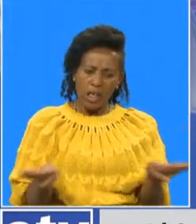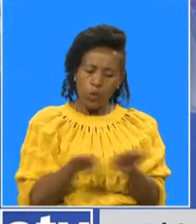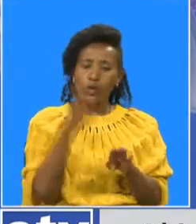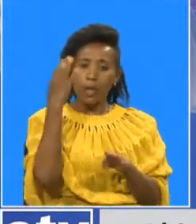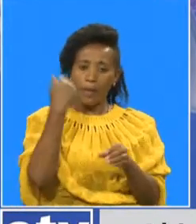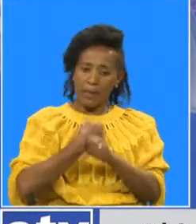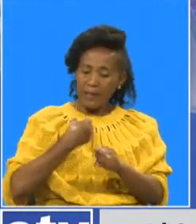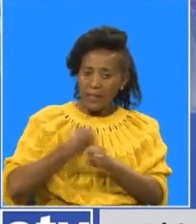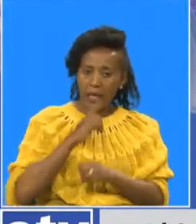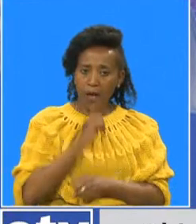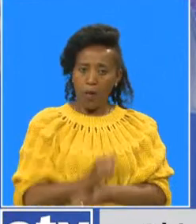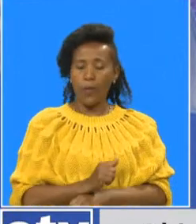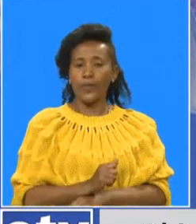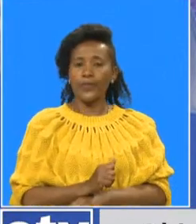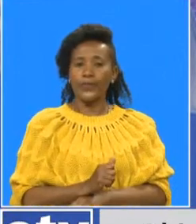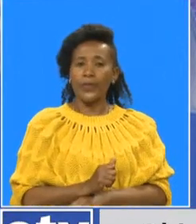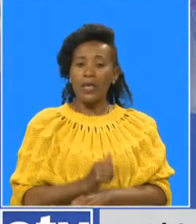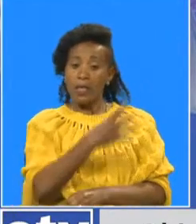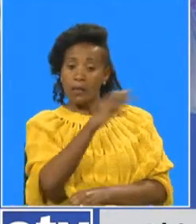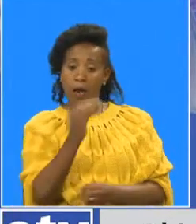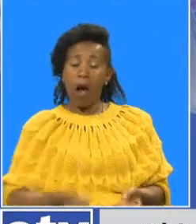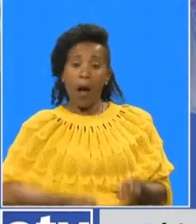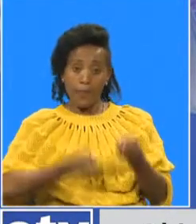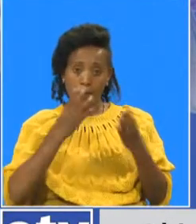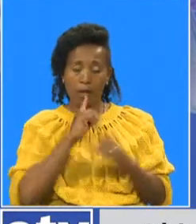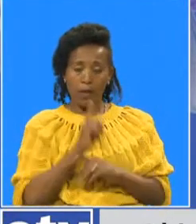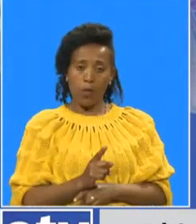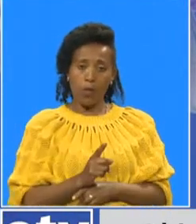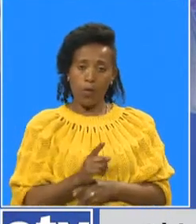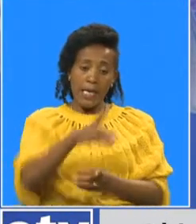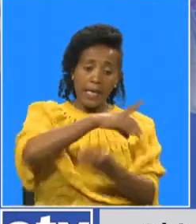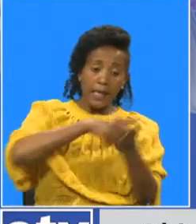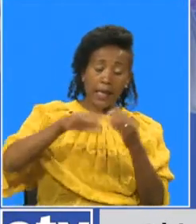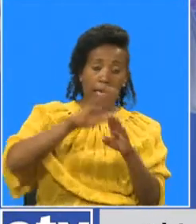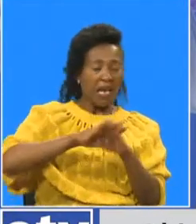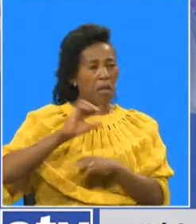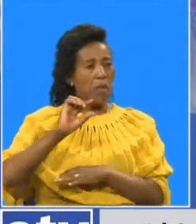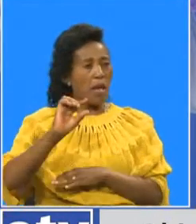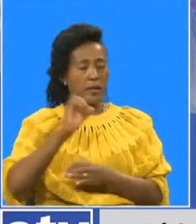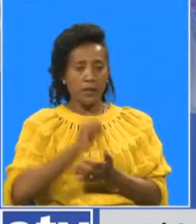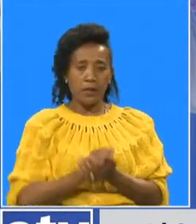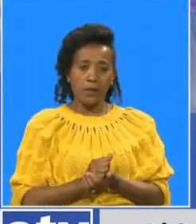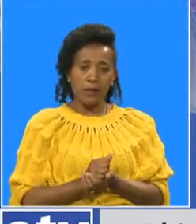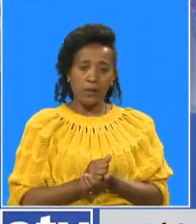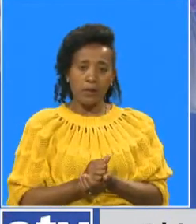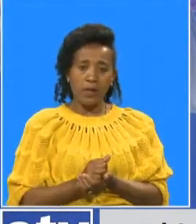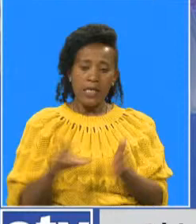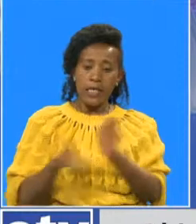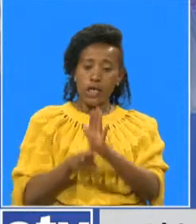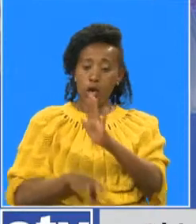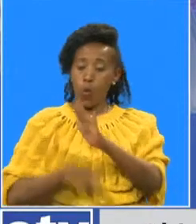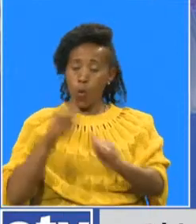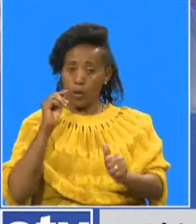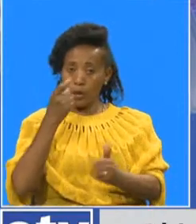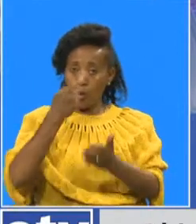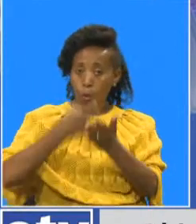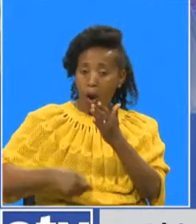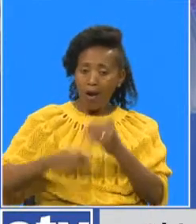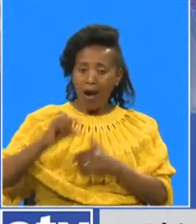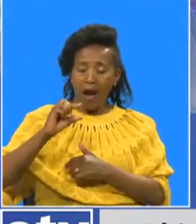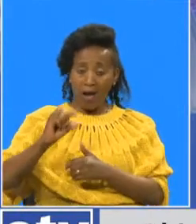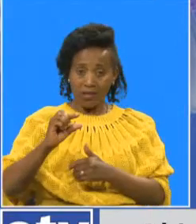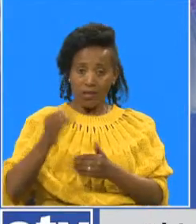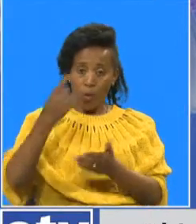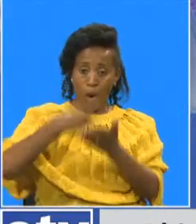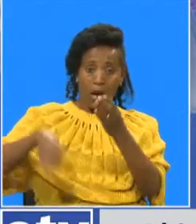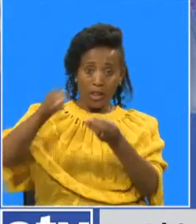ነበር የምንሰራው እና በአብዛኛው ክልል ላይ ኦልሞስት ህገወጥ የነበሩ ዋጋ አልነሰሰሪ